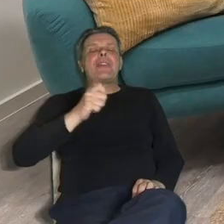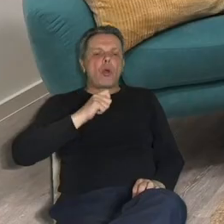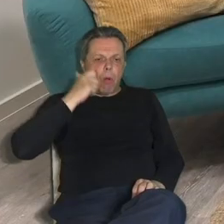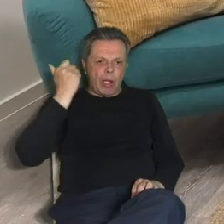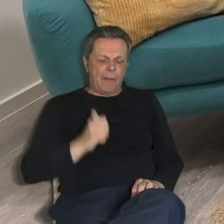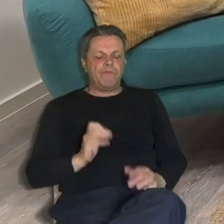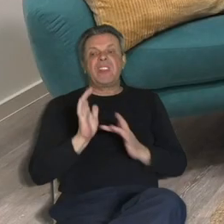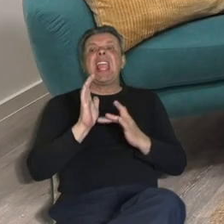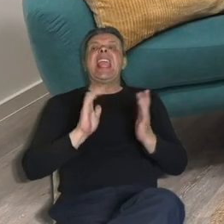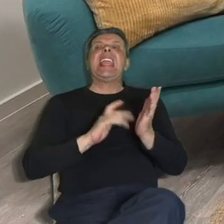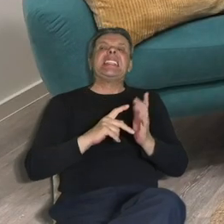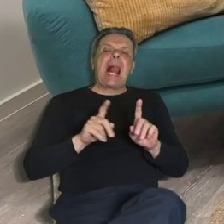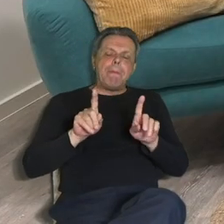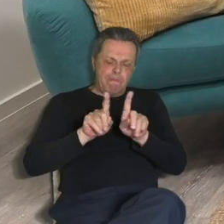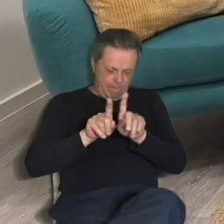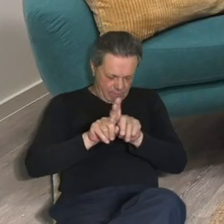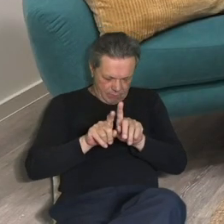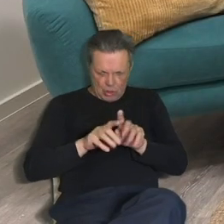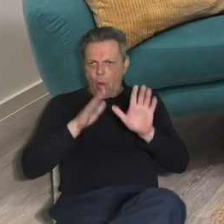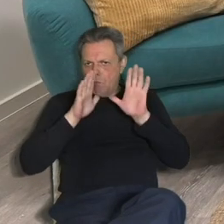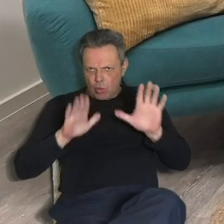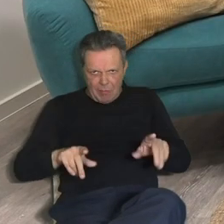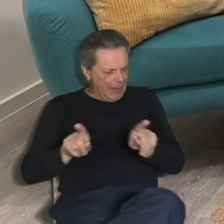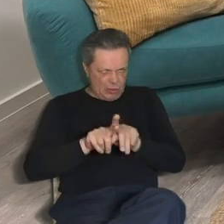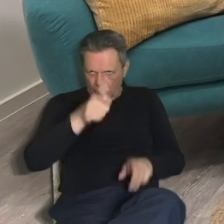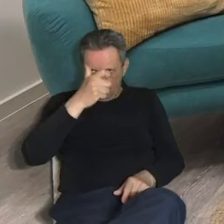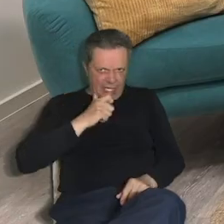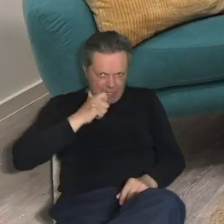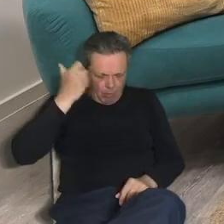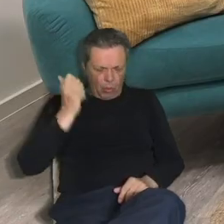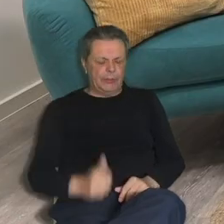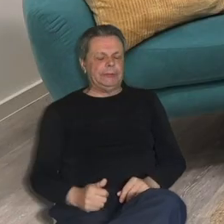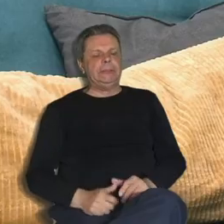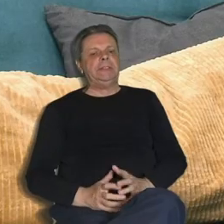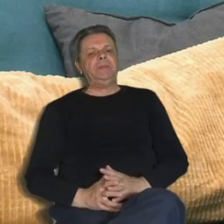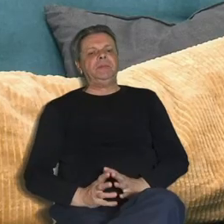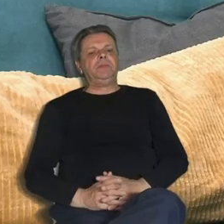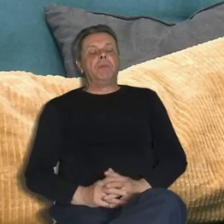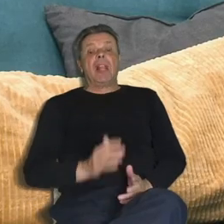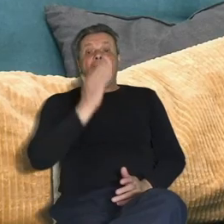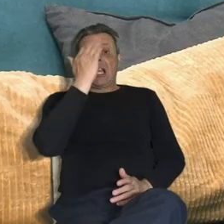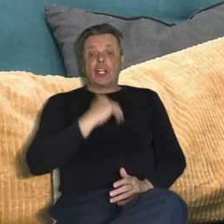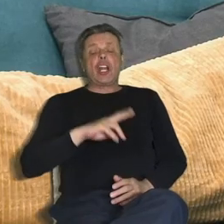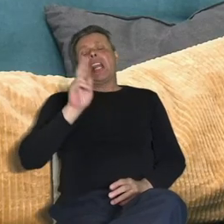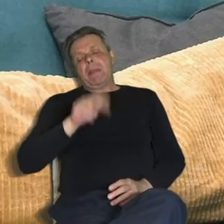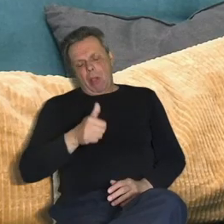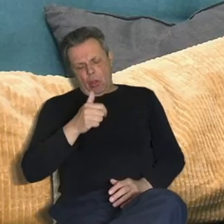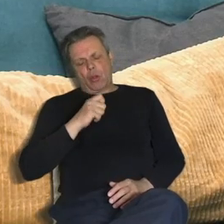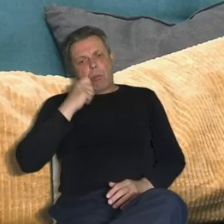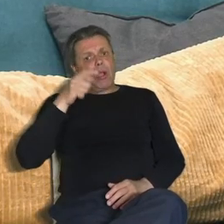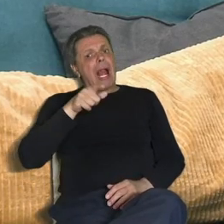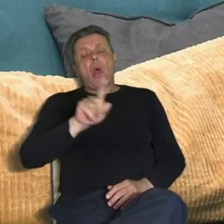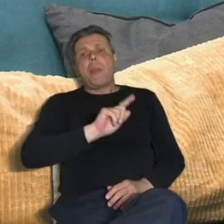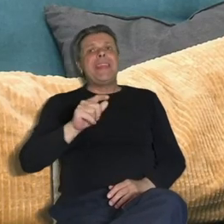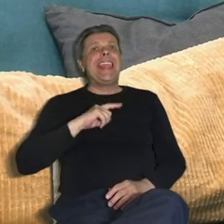ima isto tako jednog Boga. Islam ima jednog, židovi su baš strogo monoteističke. Tako je. Kršćani imaju jednog Boga, naravno, ali taj Bog nije